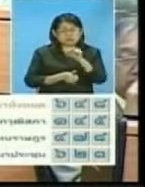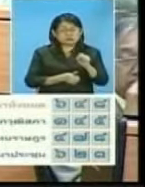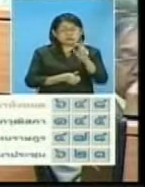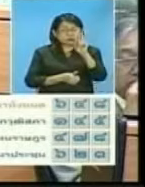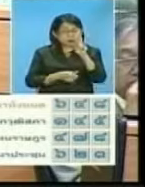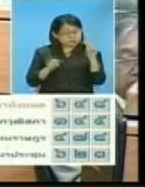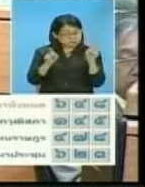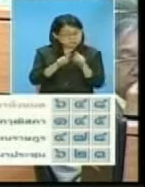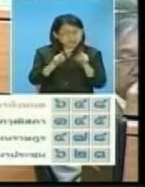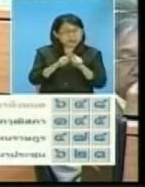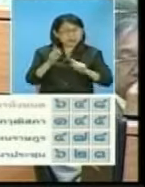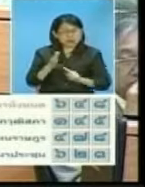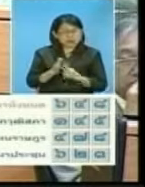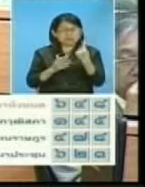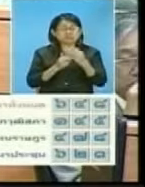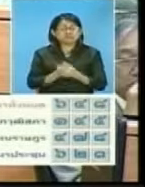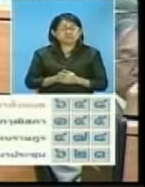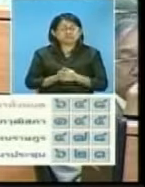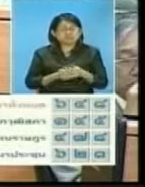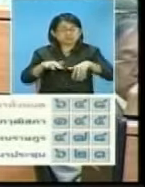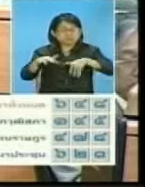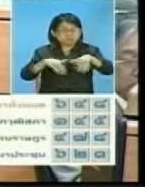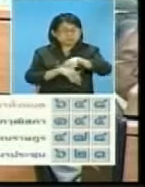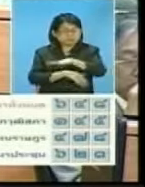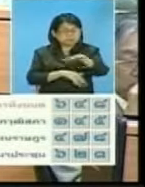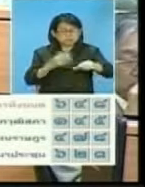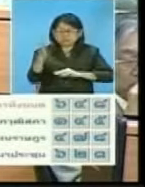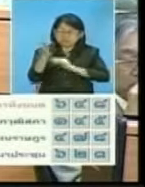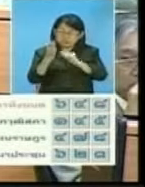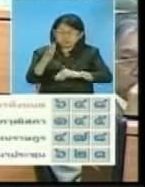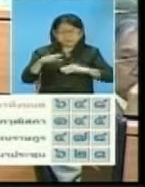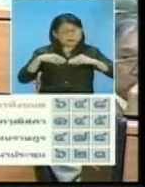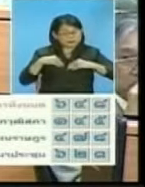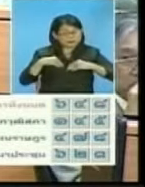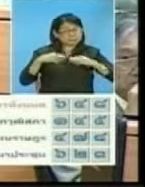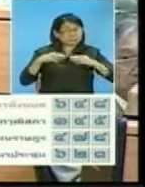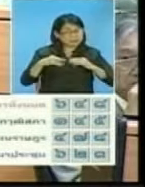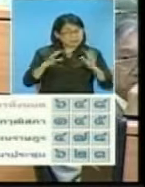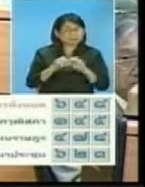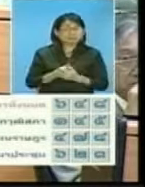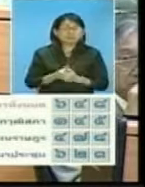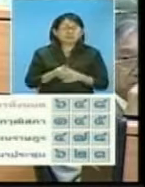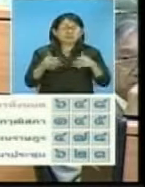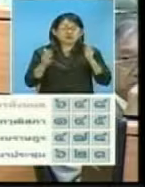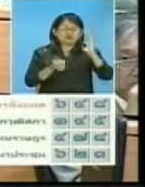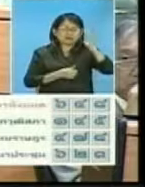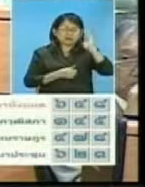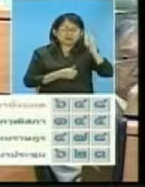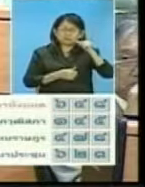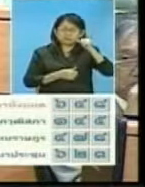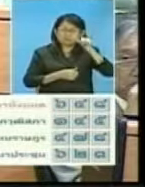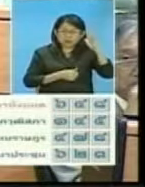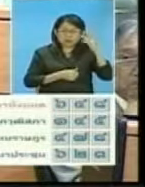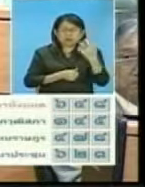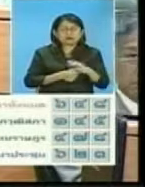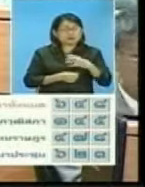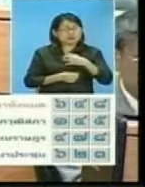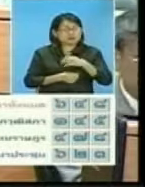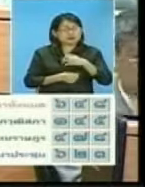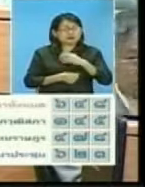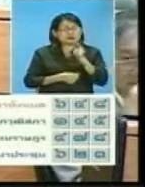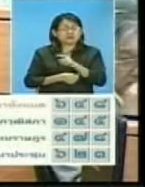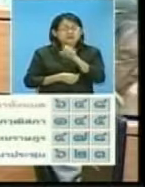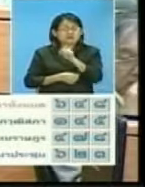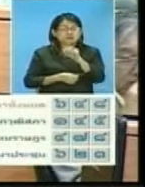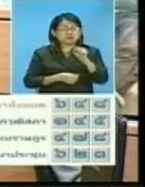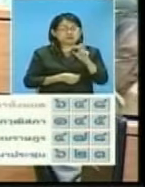ศที่ทั้งหมด 4-5 วันก็ดีหรือข้างนอกที่มีกระแสเรียกร้องเนี่ยก็อยากเห็นสสลที่เป็นกลางน